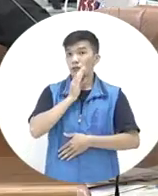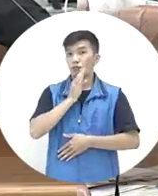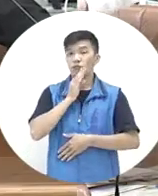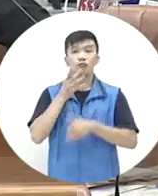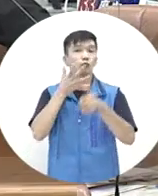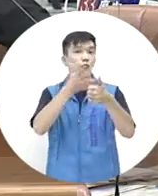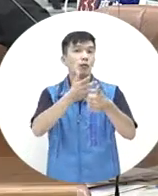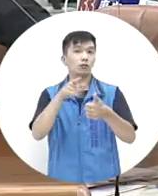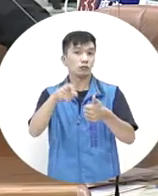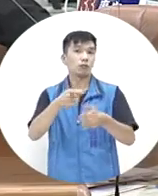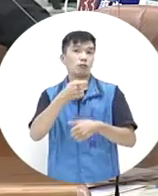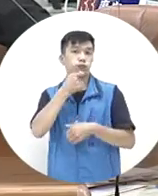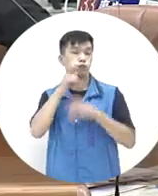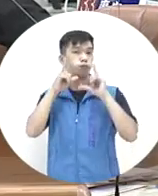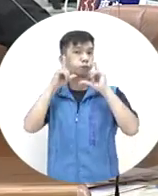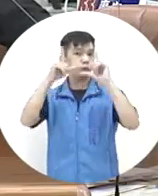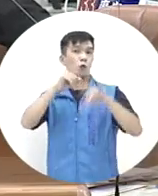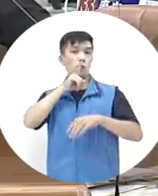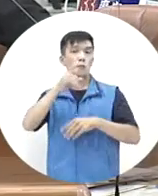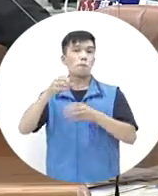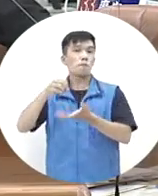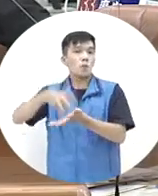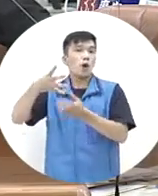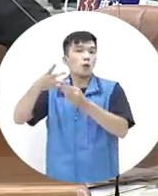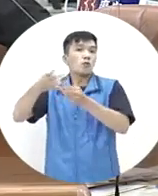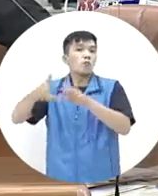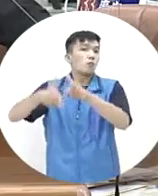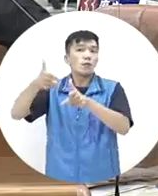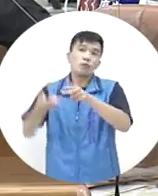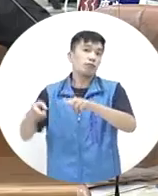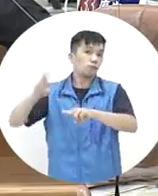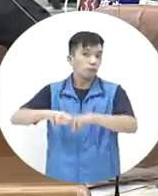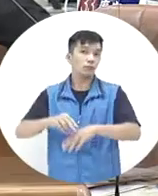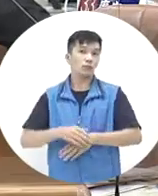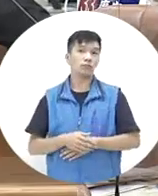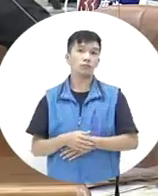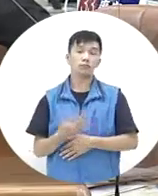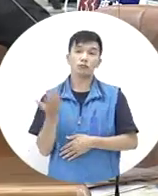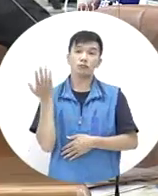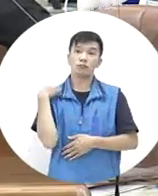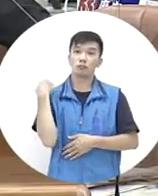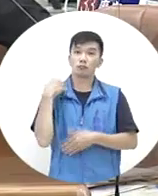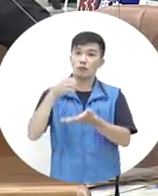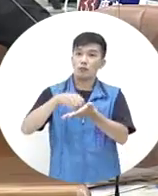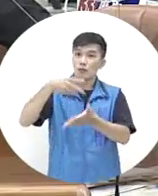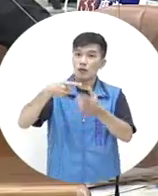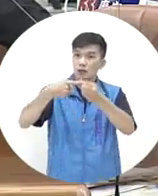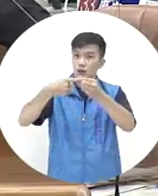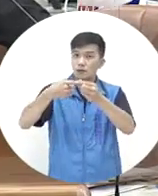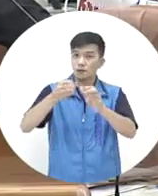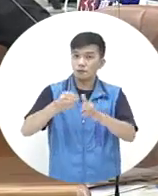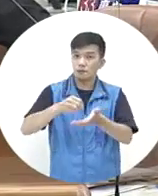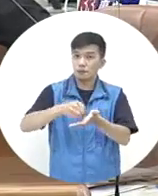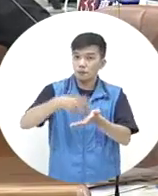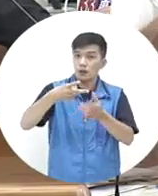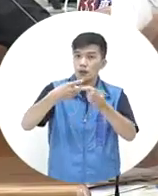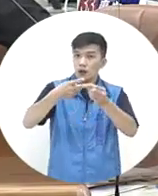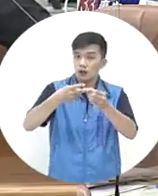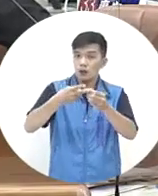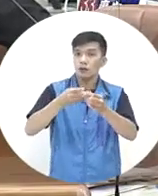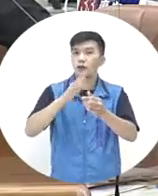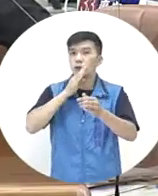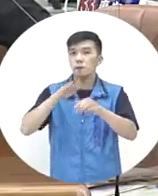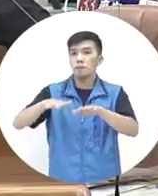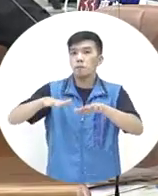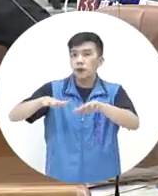说捍卫说我们不要重启核四？因为第一个。核一核二本身就已经位在三角断层的断层带上，